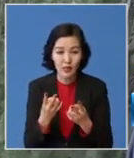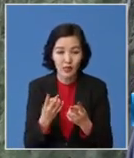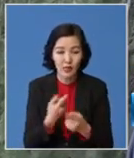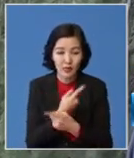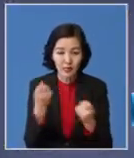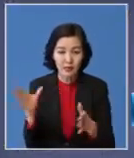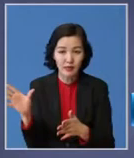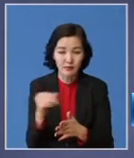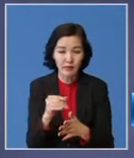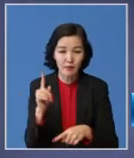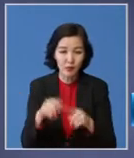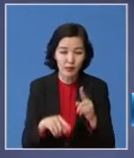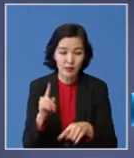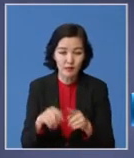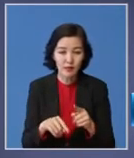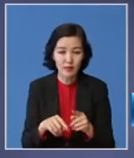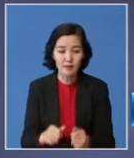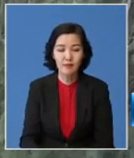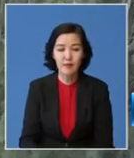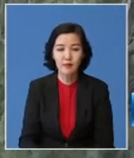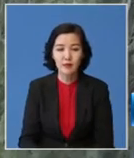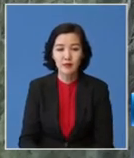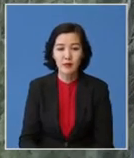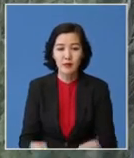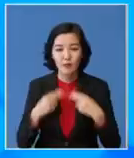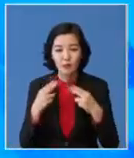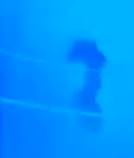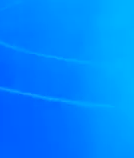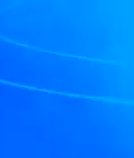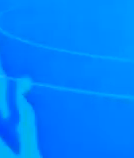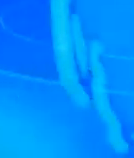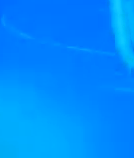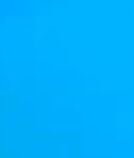родственникам о приходящих сообщениях. Будьте осторожны в горах.